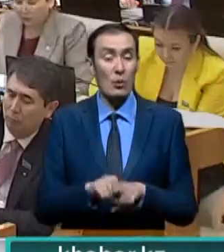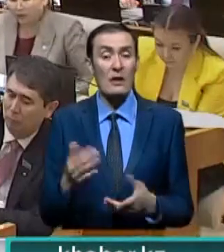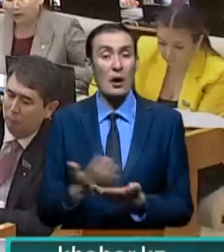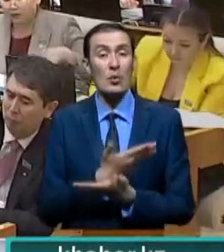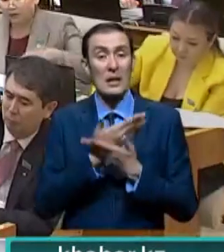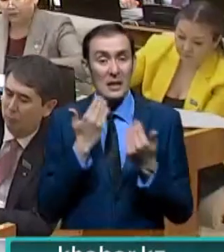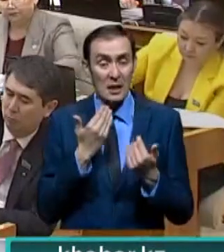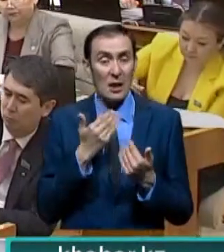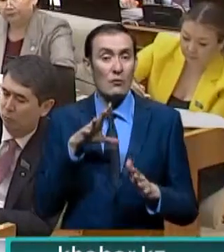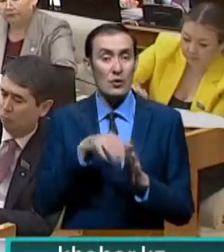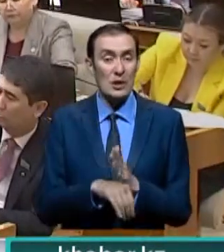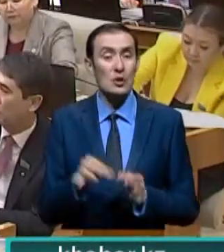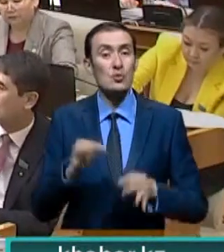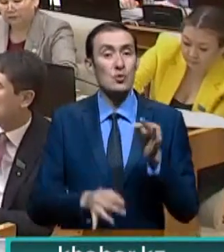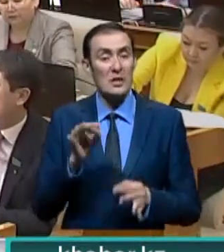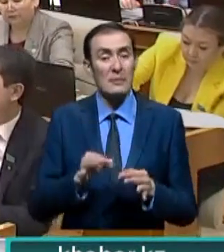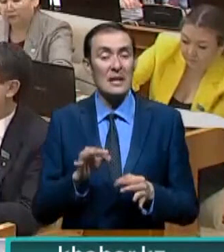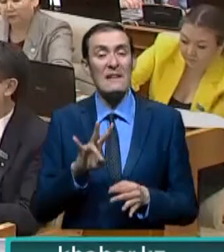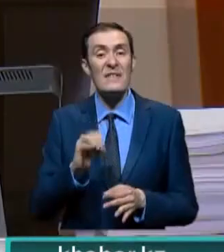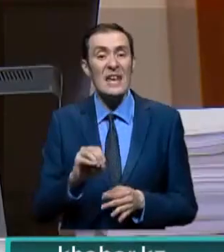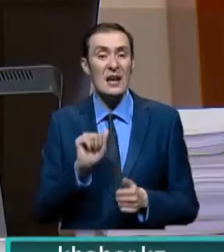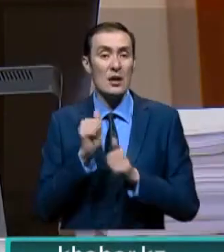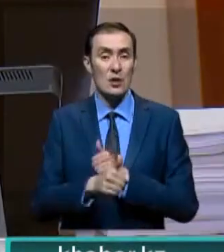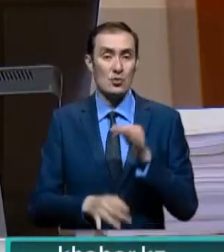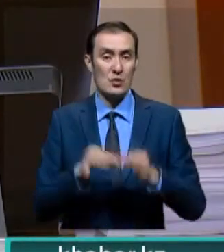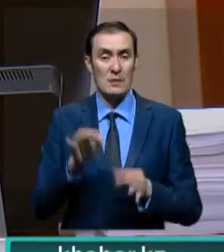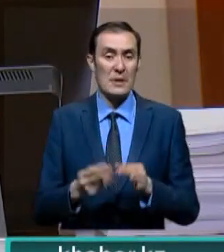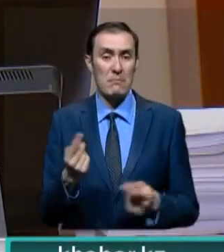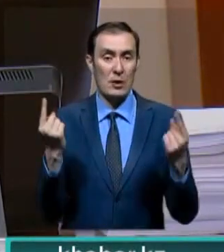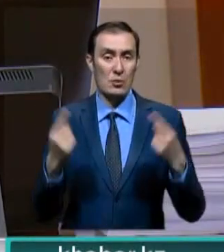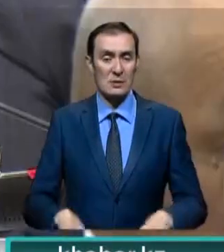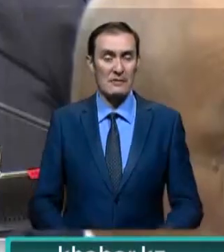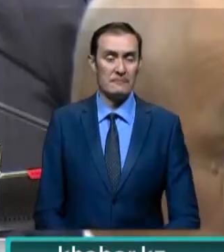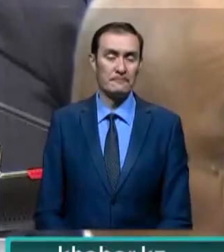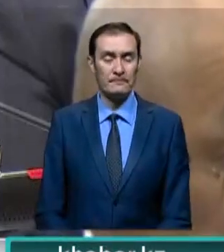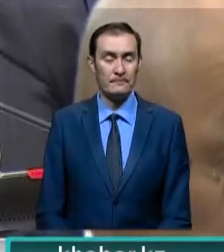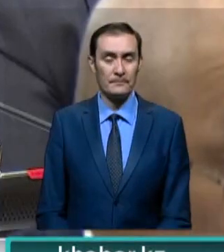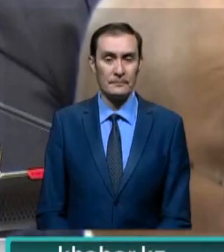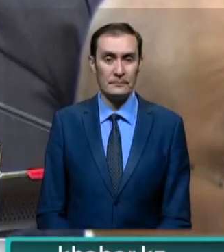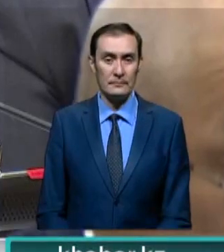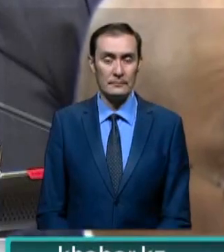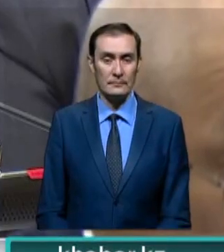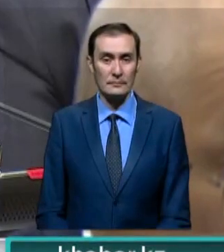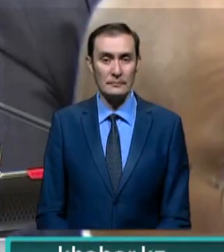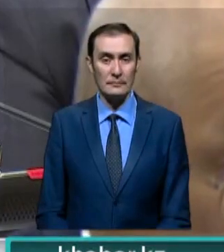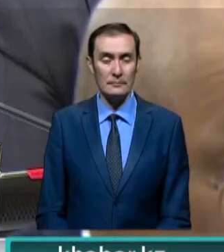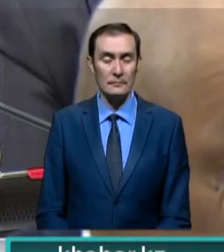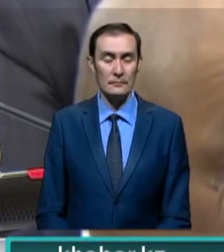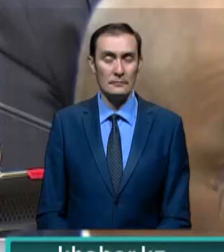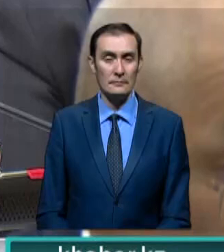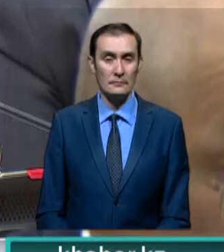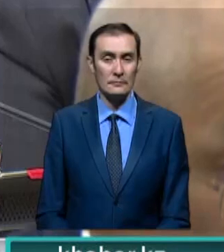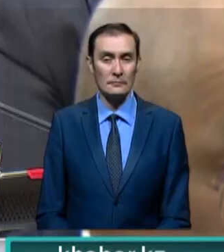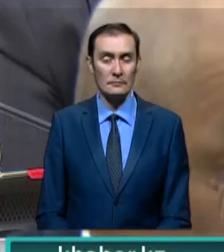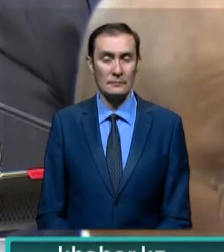нет предусматривается судебная и внесудебное банкротства пазах сандерс публика со за моторным тулин